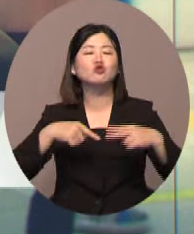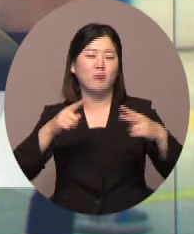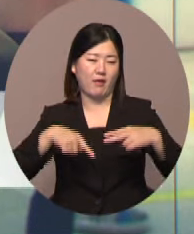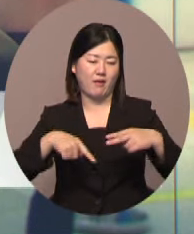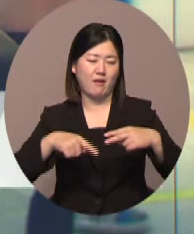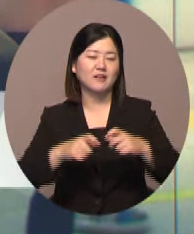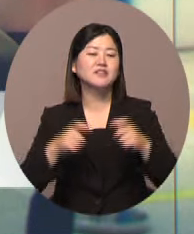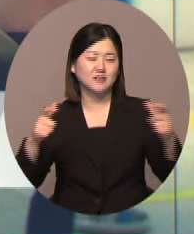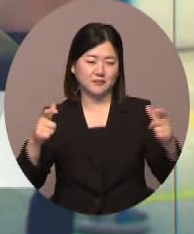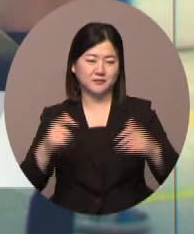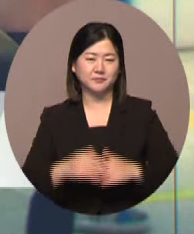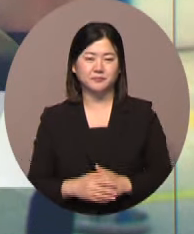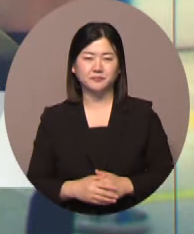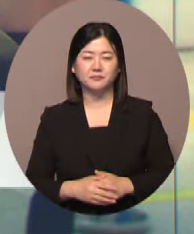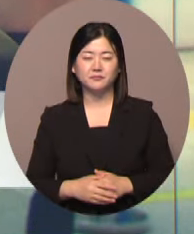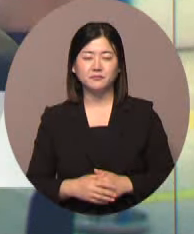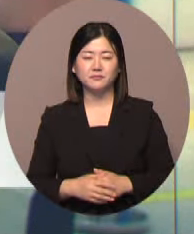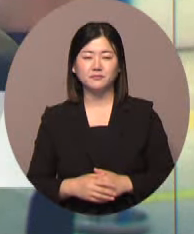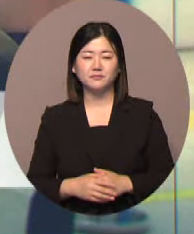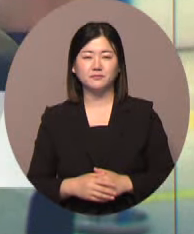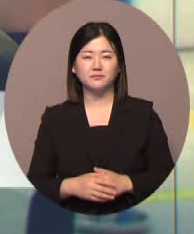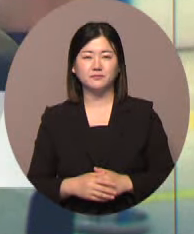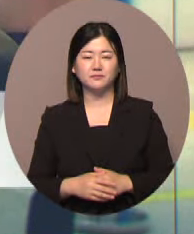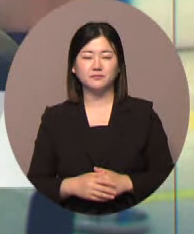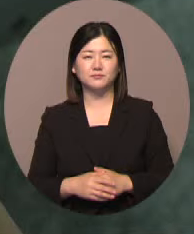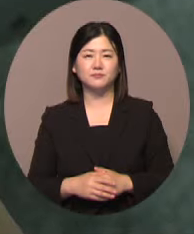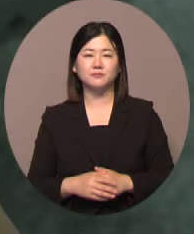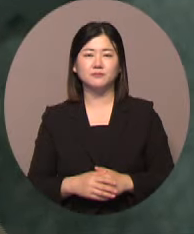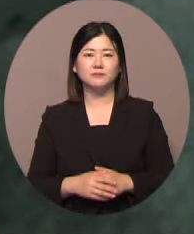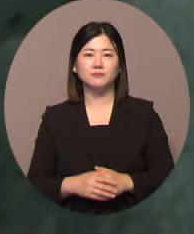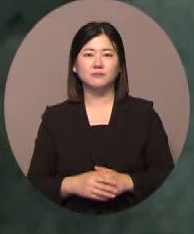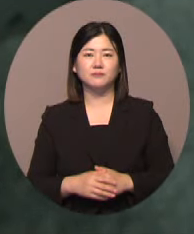배 가까이 늘어납니다. 윤소영 기자가 취재했습니다.